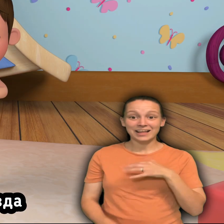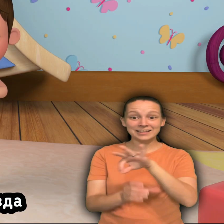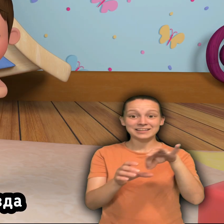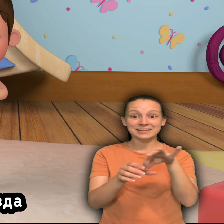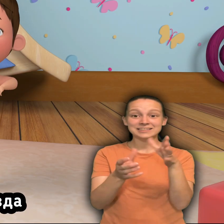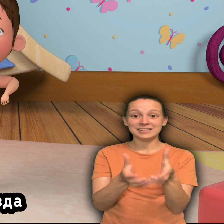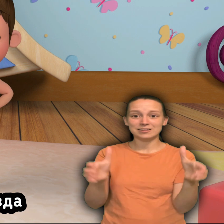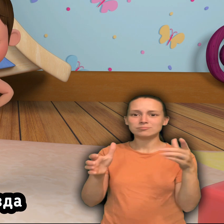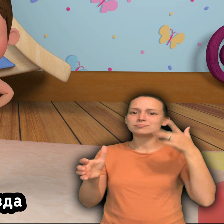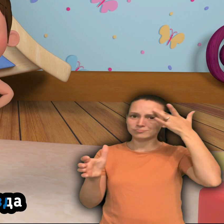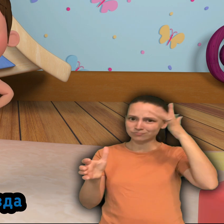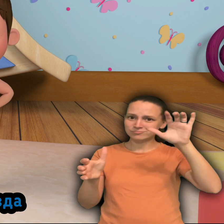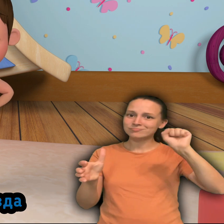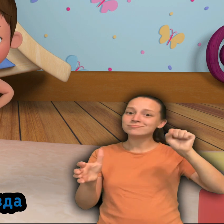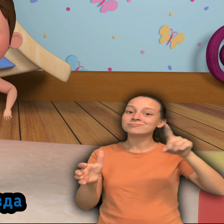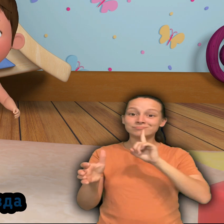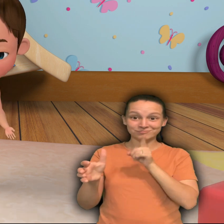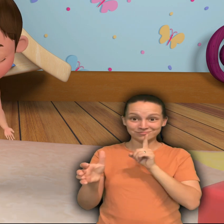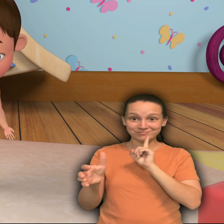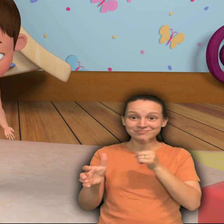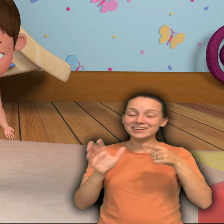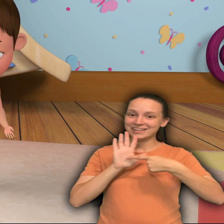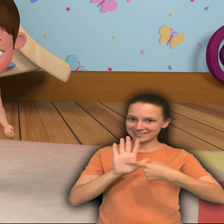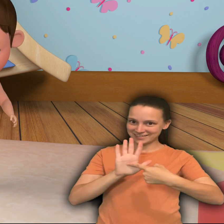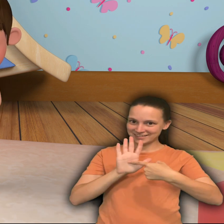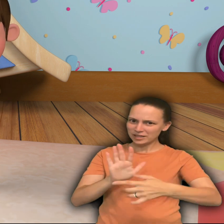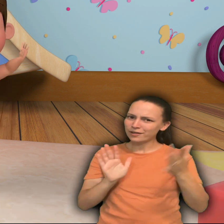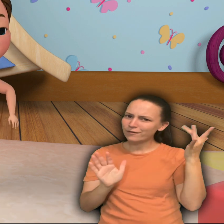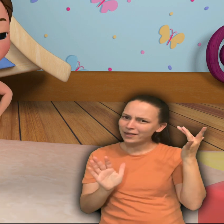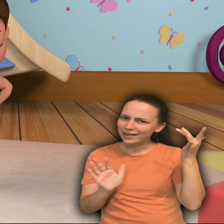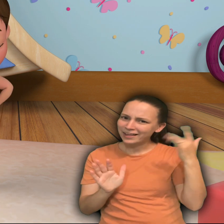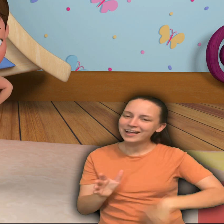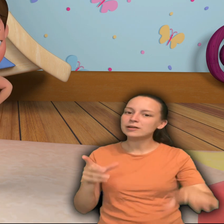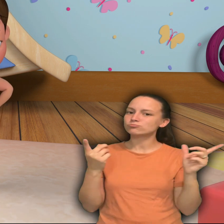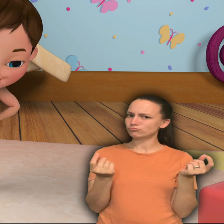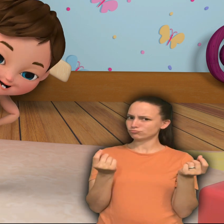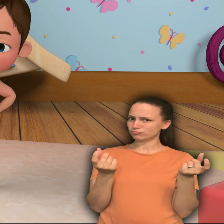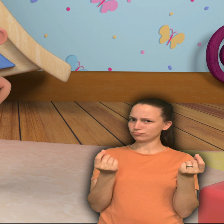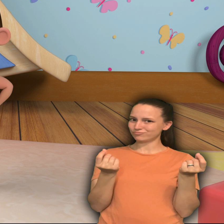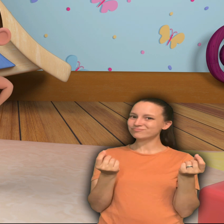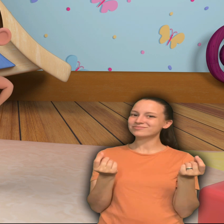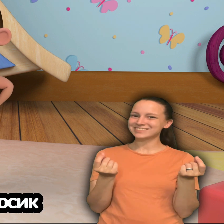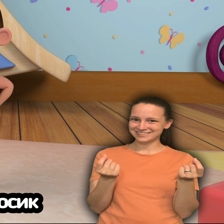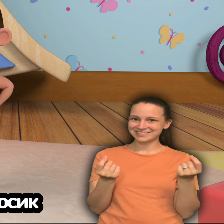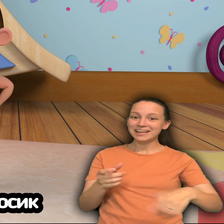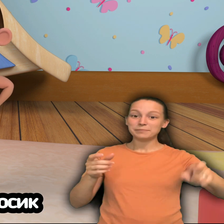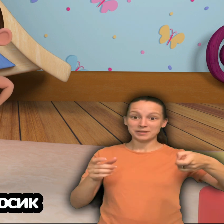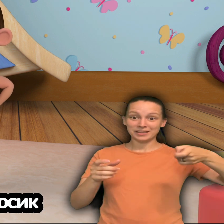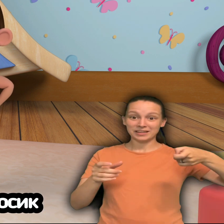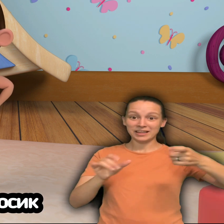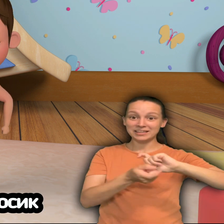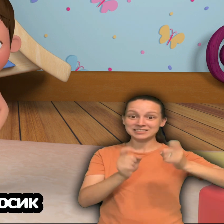Я умный чайник, да, это правда. Вот, например, что я могу.